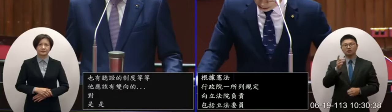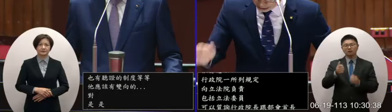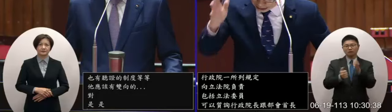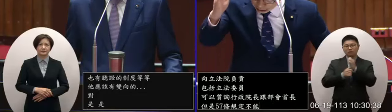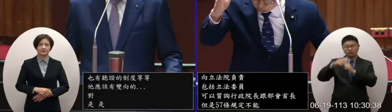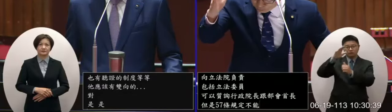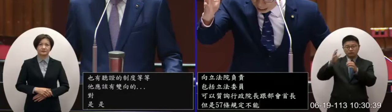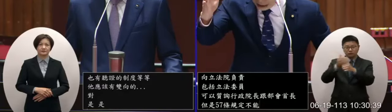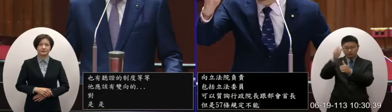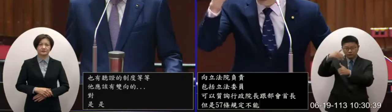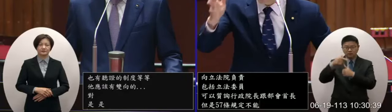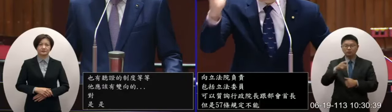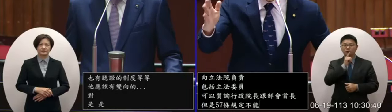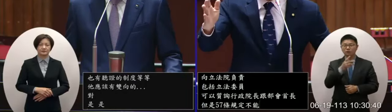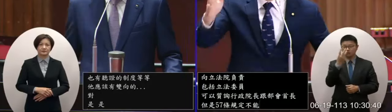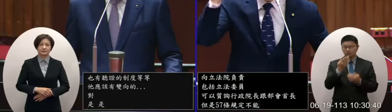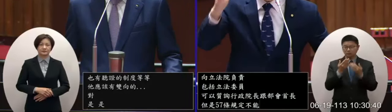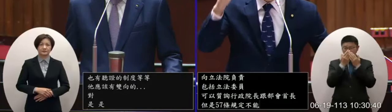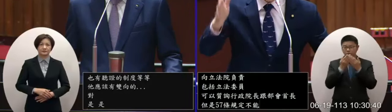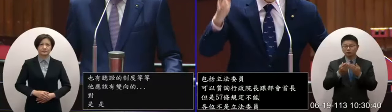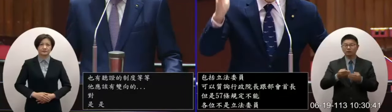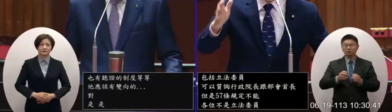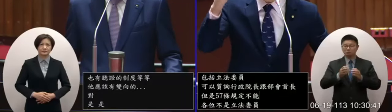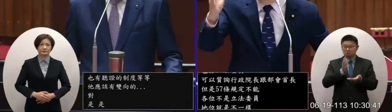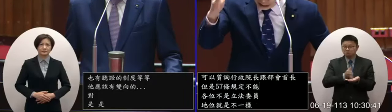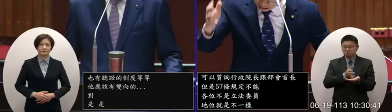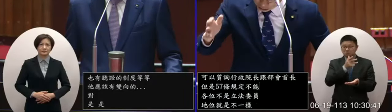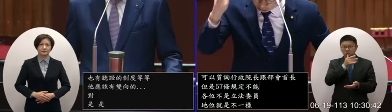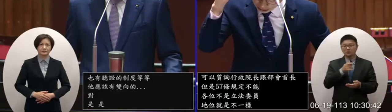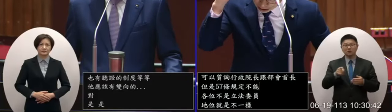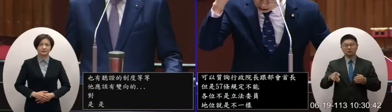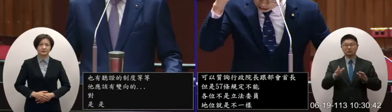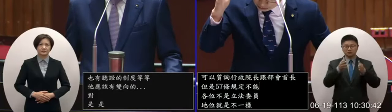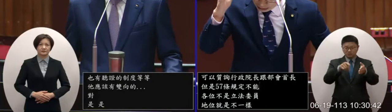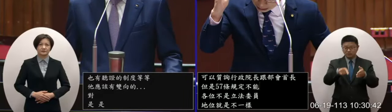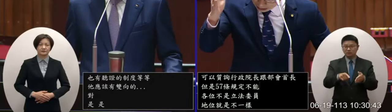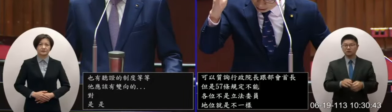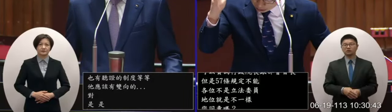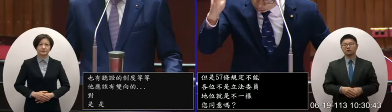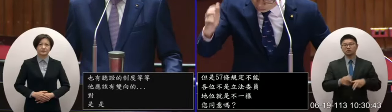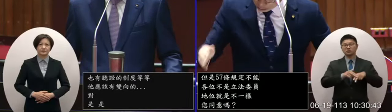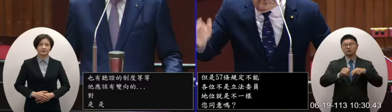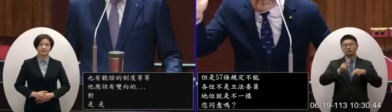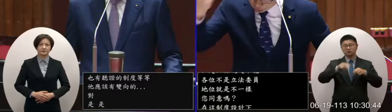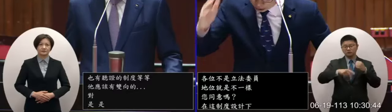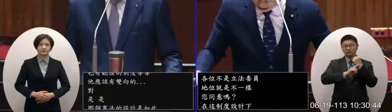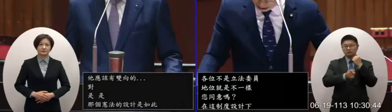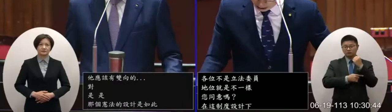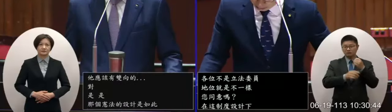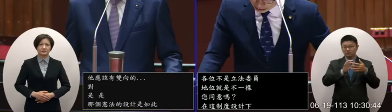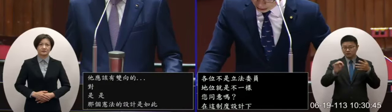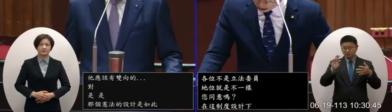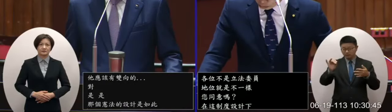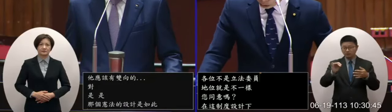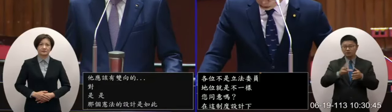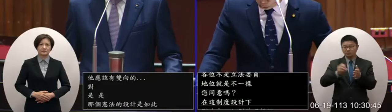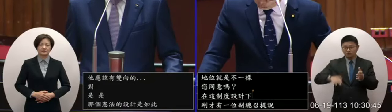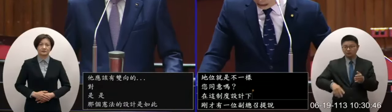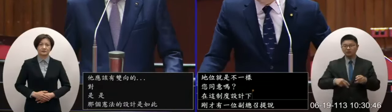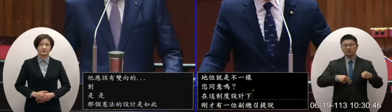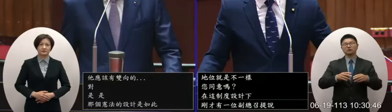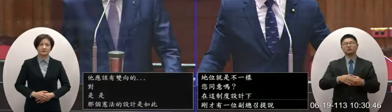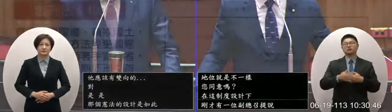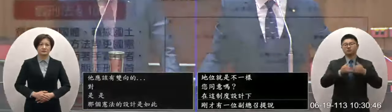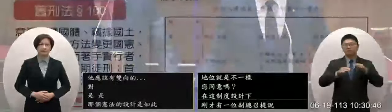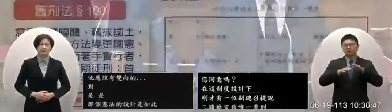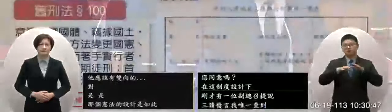呢，他在三读的发言，我唯一查得到他对今天的法律的发言呢，就在刑法一百条意图判断都已经取消了，民进党还用意图